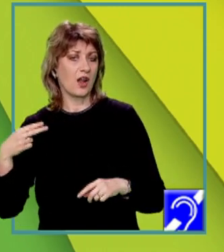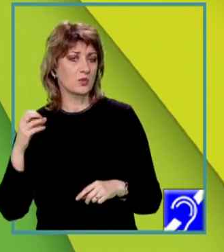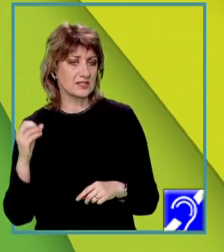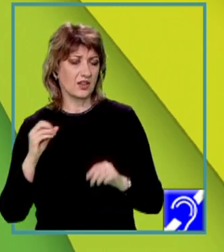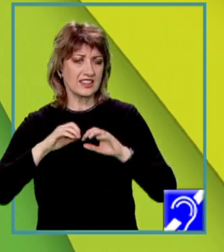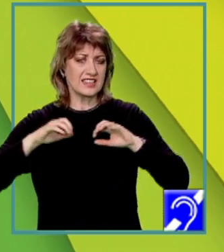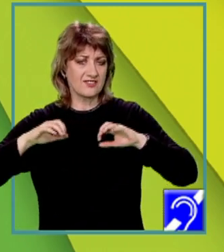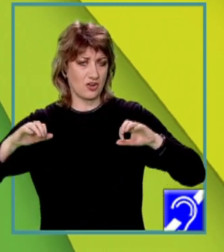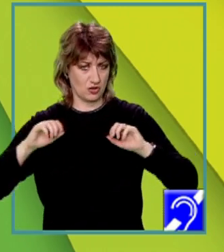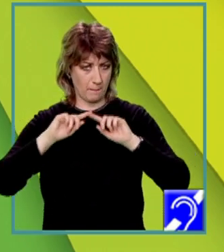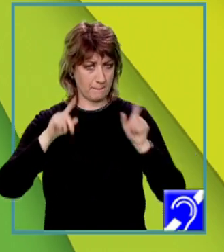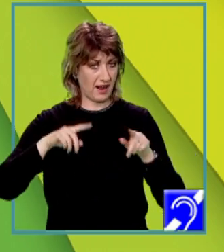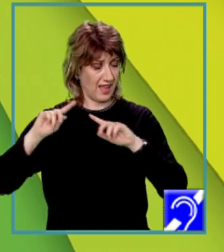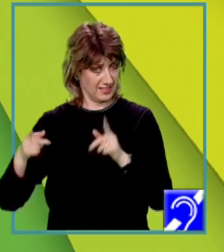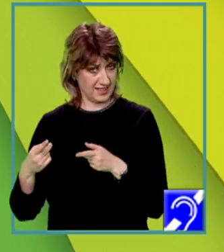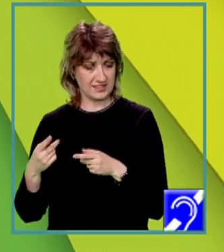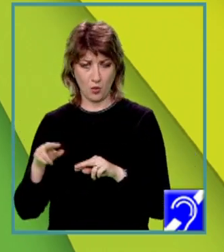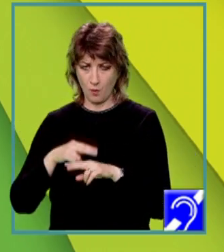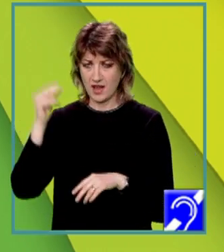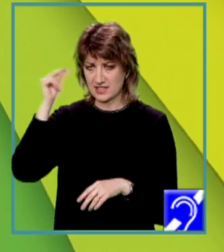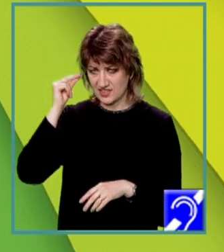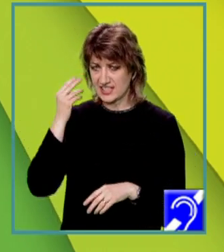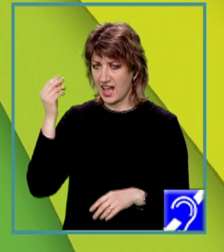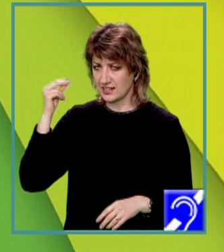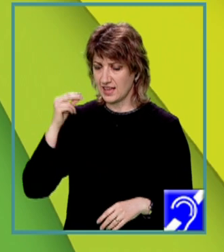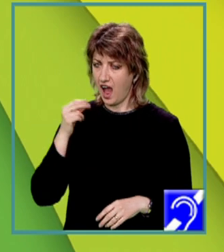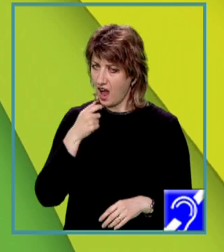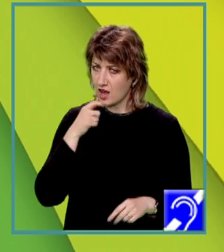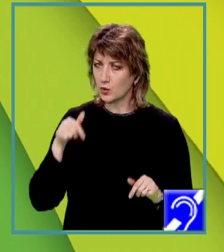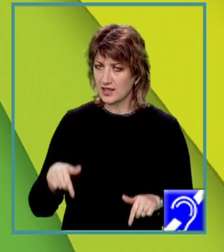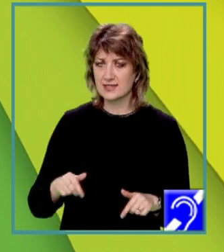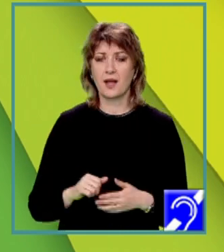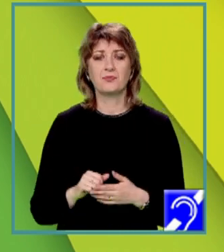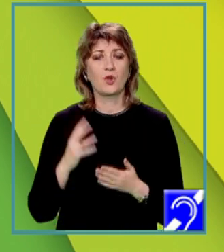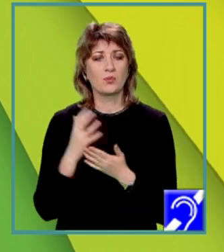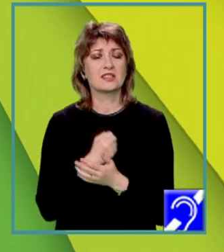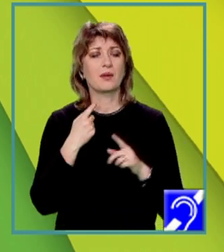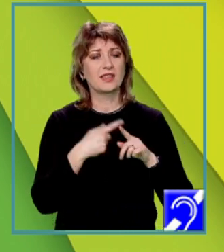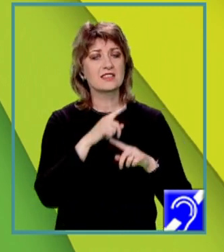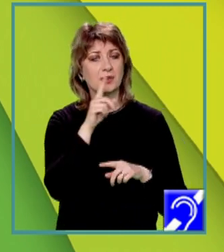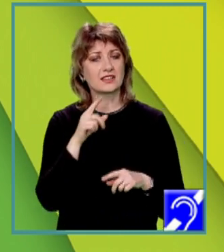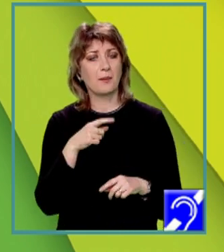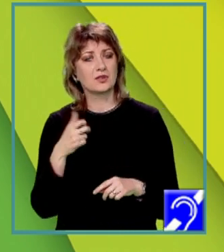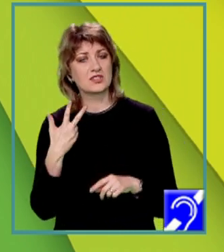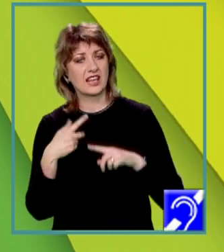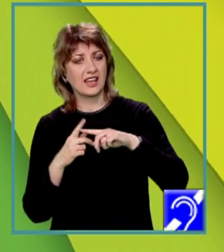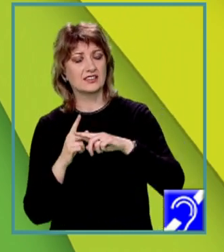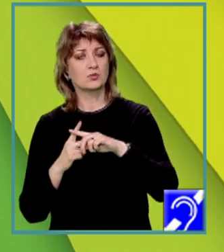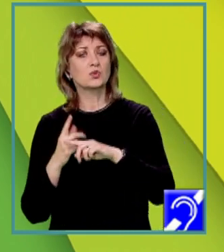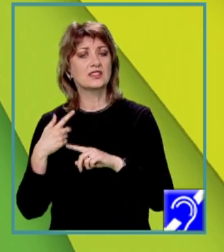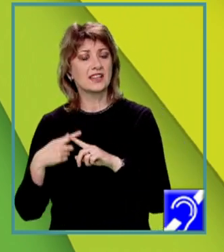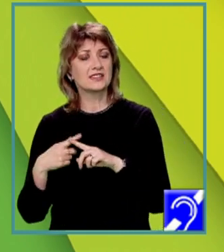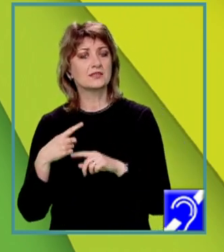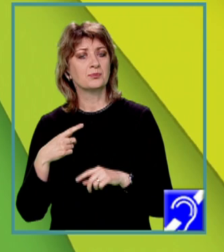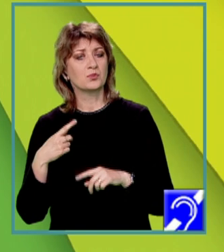desfacem parantezele așa cum ați învățat anul acesta și obținem x pătrat minus 3x plus x minus 3